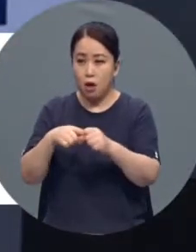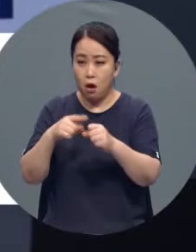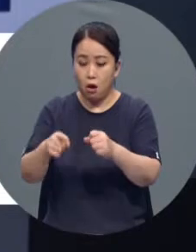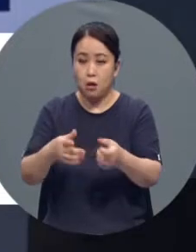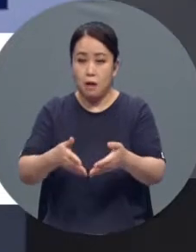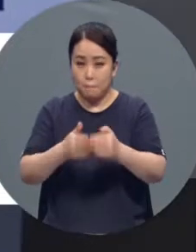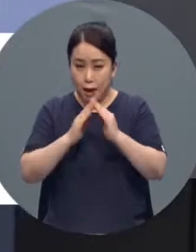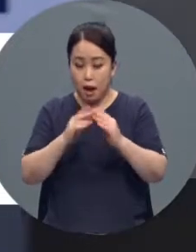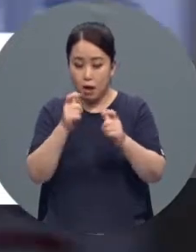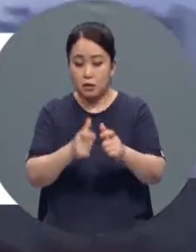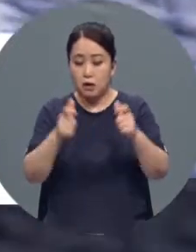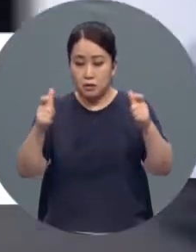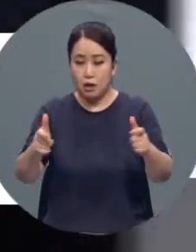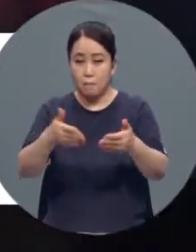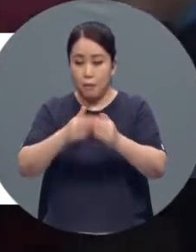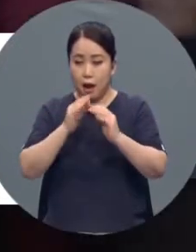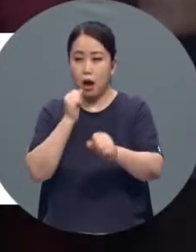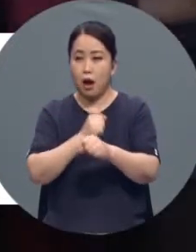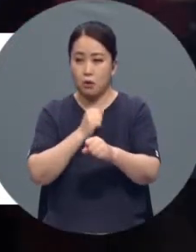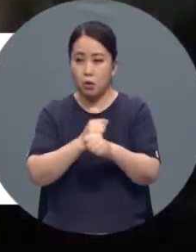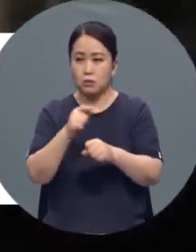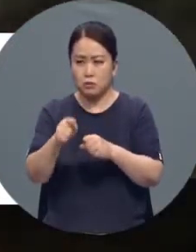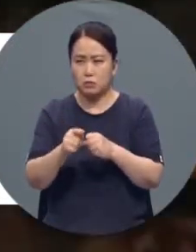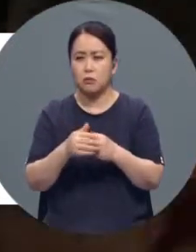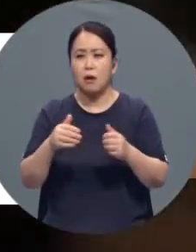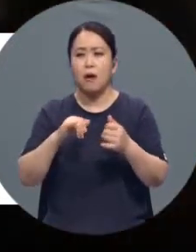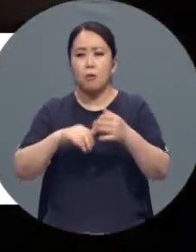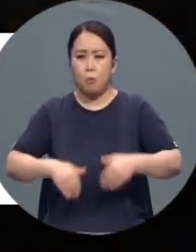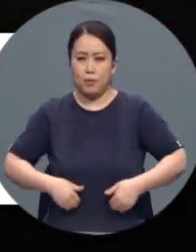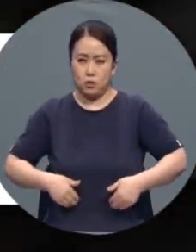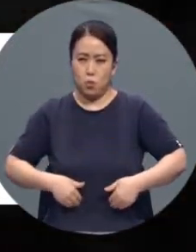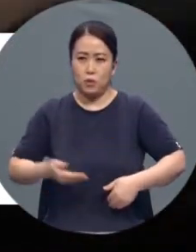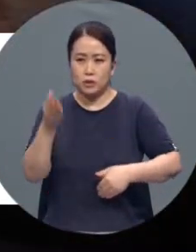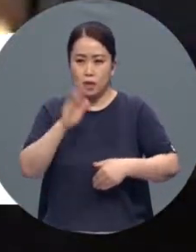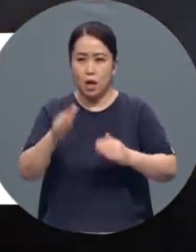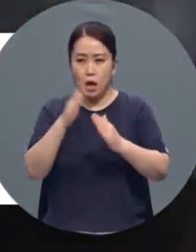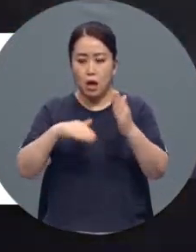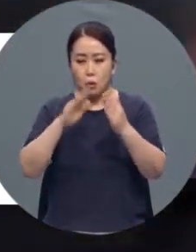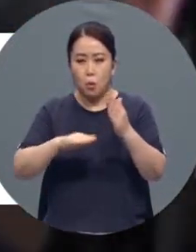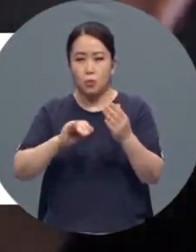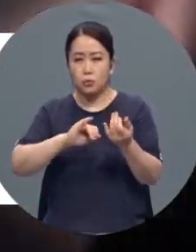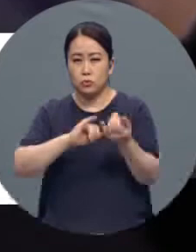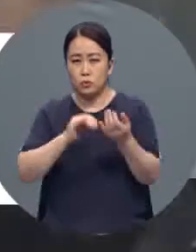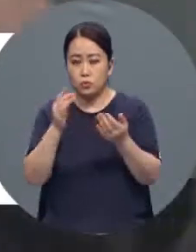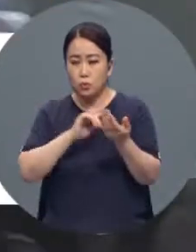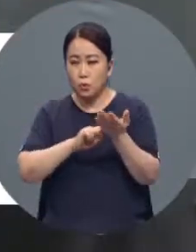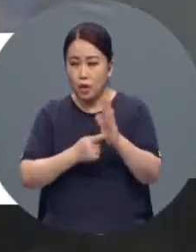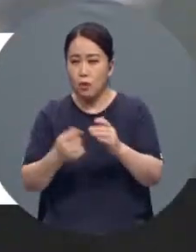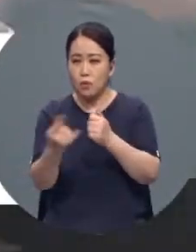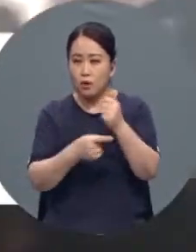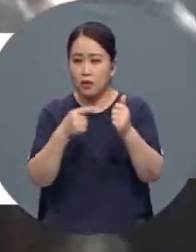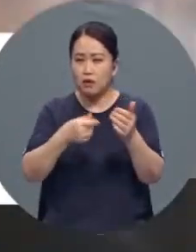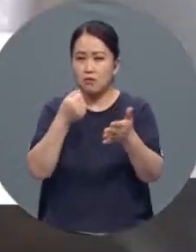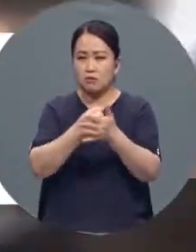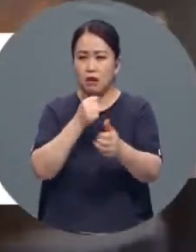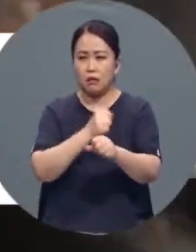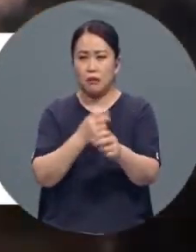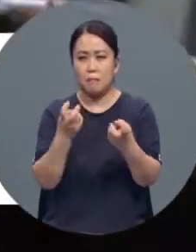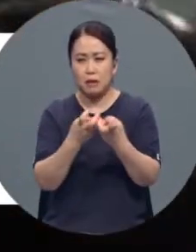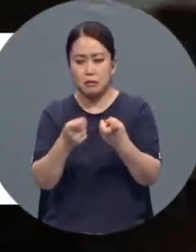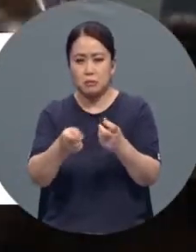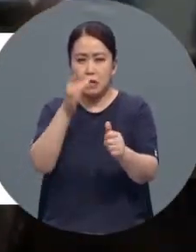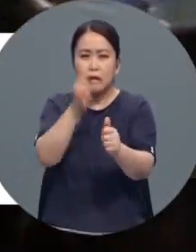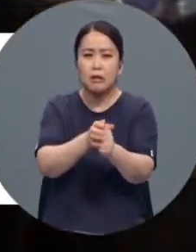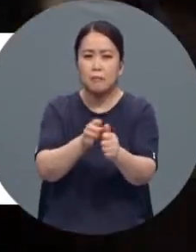결정했다는 방식으로 책임을 전가한 이런 사례들이 반복이 되기 때문에 정부에 대한 불신, 이 문제가 더 보이게